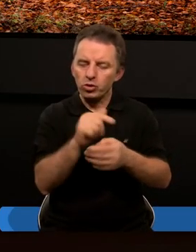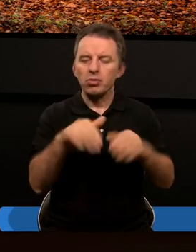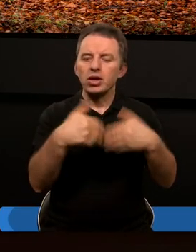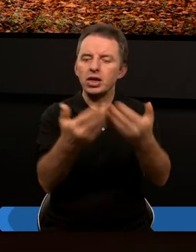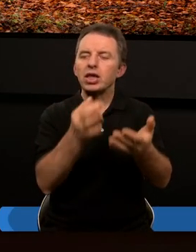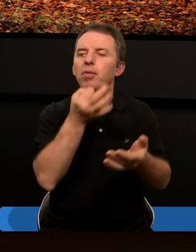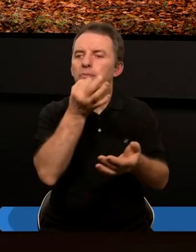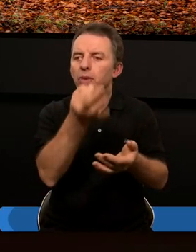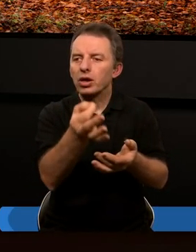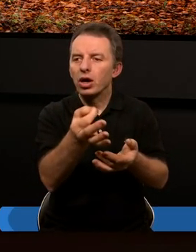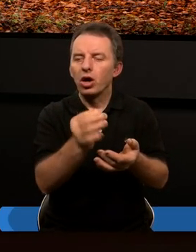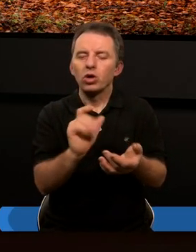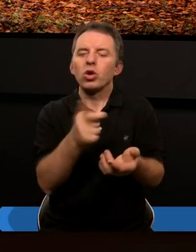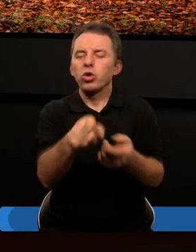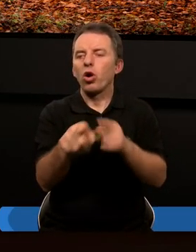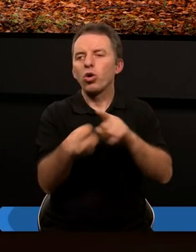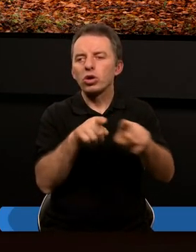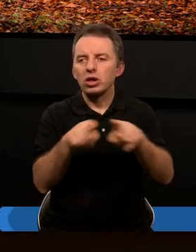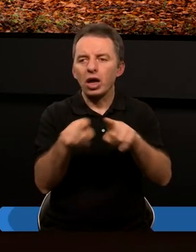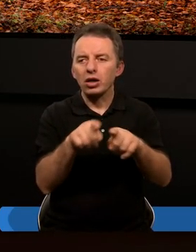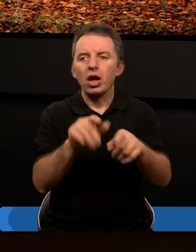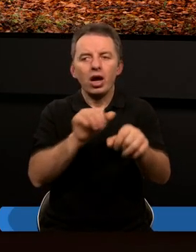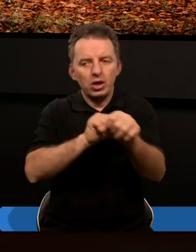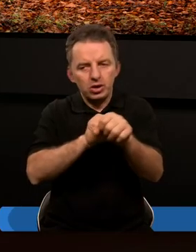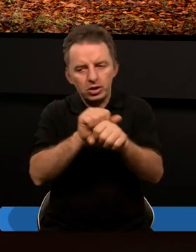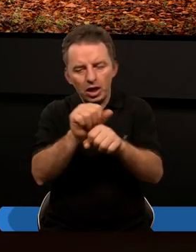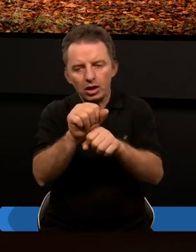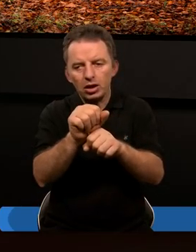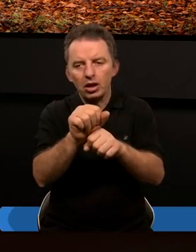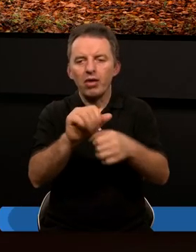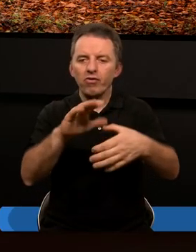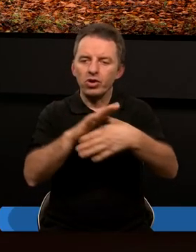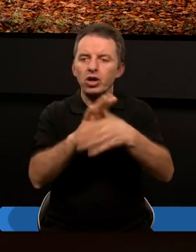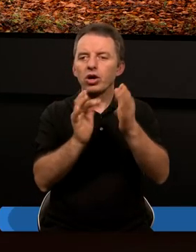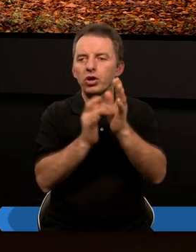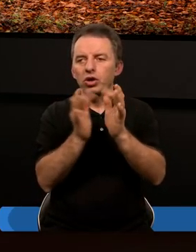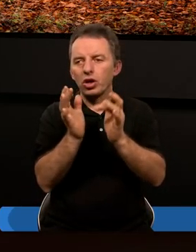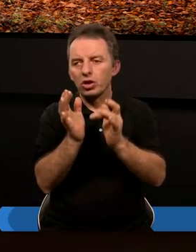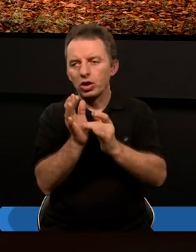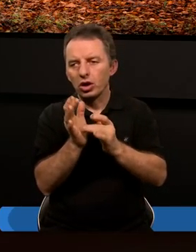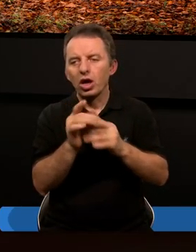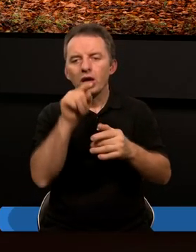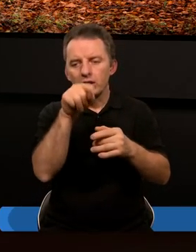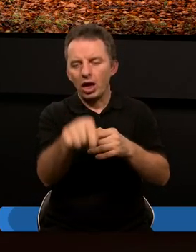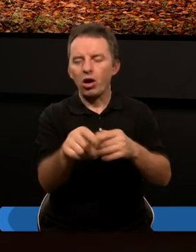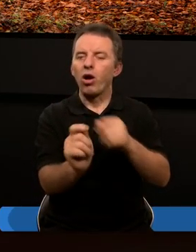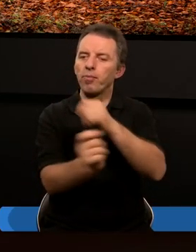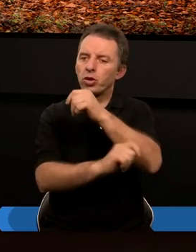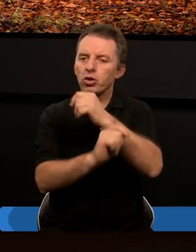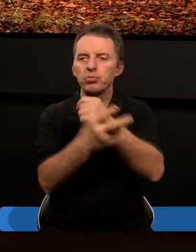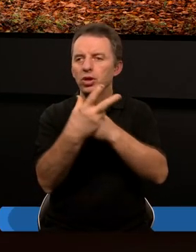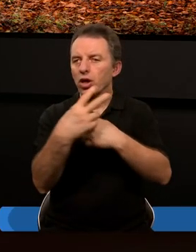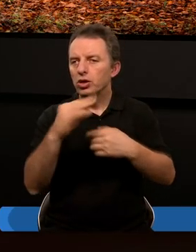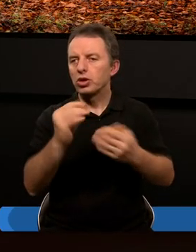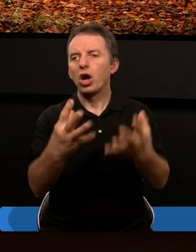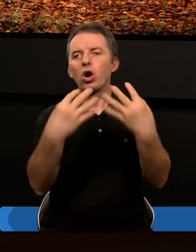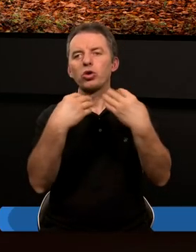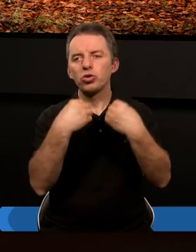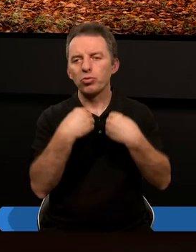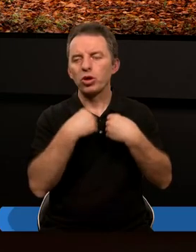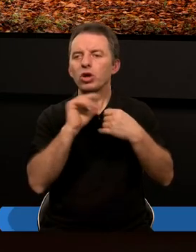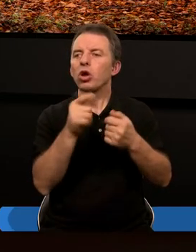zadać sobie pytanie, cóż to oznacza, że jest się w Chrystusie, tak aby tego potępienia nie dostąpić. Co